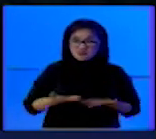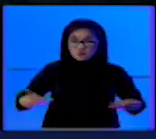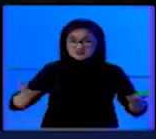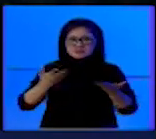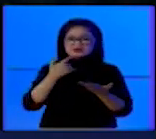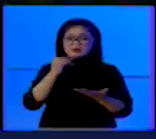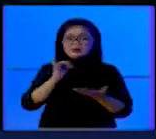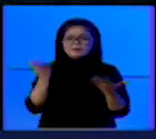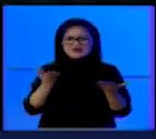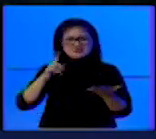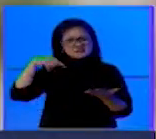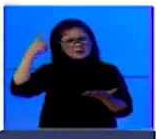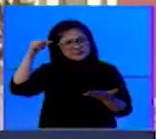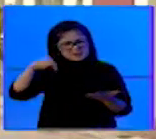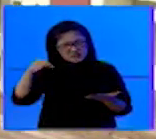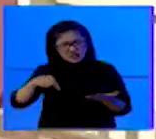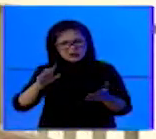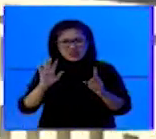kan rata-rata ya 15.